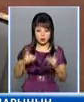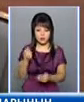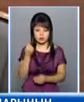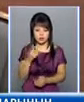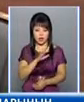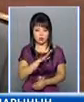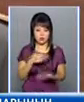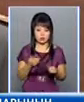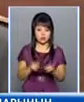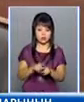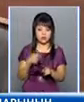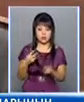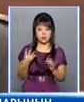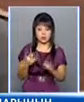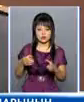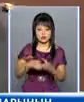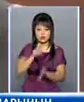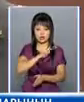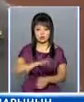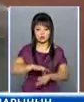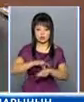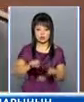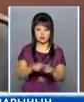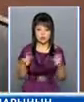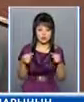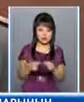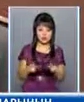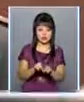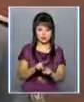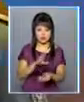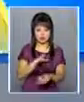ұсынылды. Ал қалған 24 қызметкер атқаратын лауазымына сәйкес келеді деп танылды.